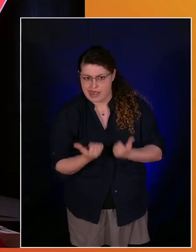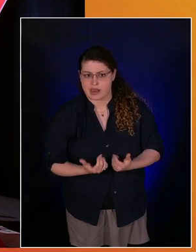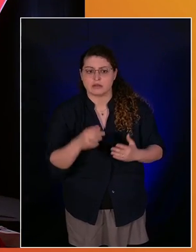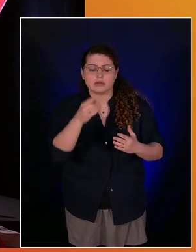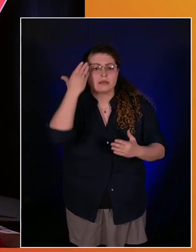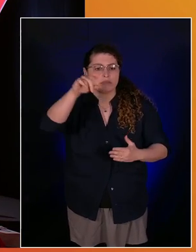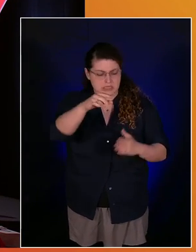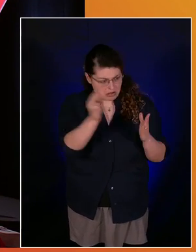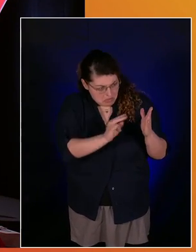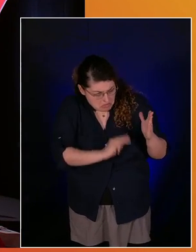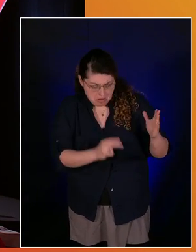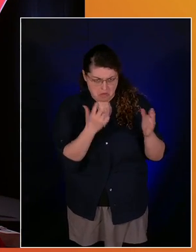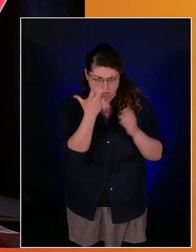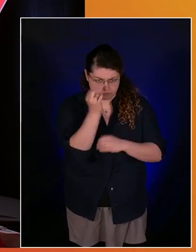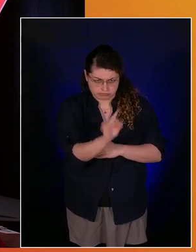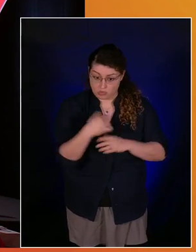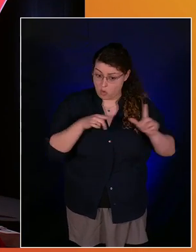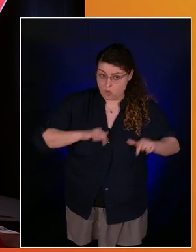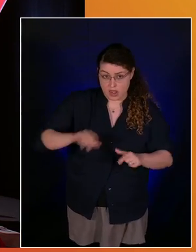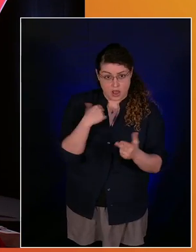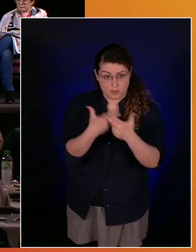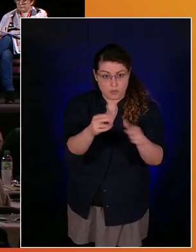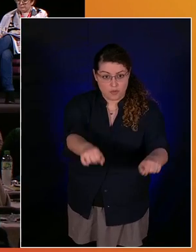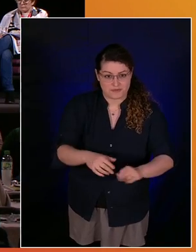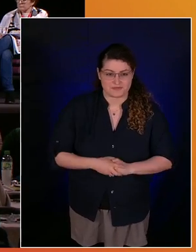vous comprenez pas on est là pour ça